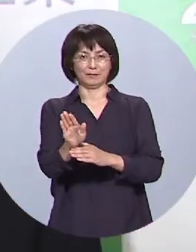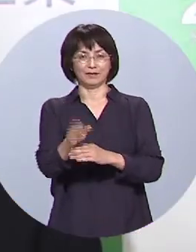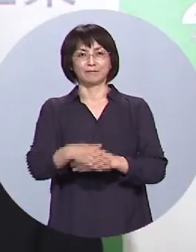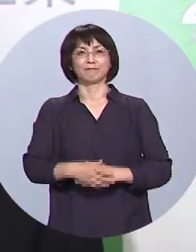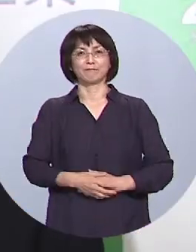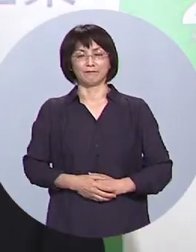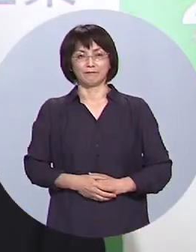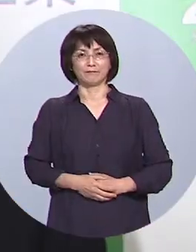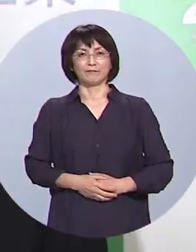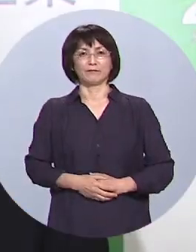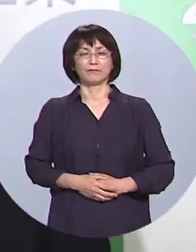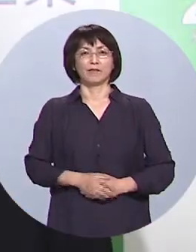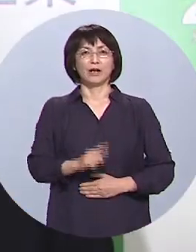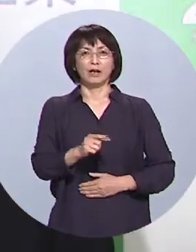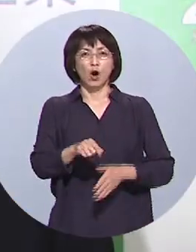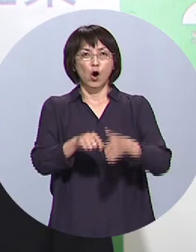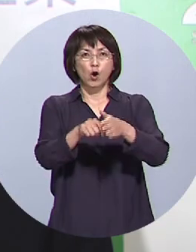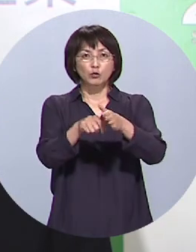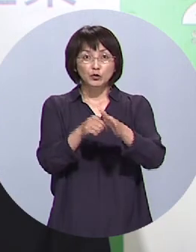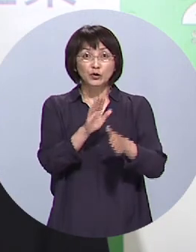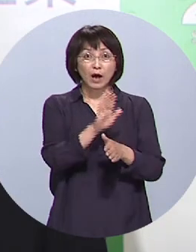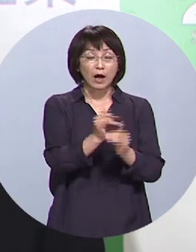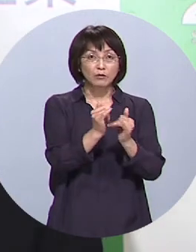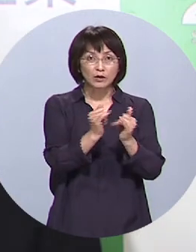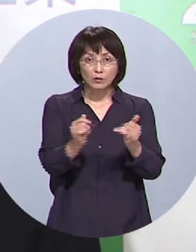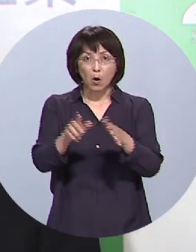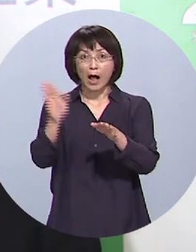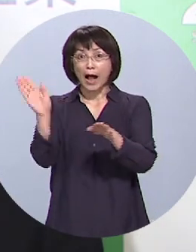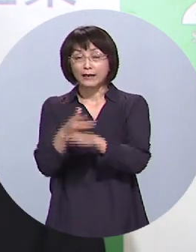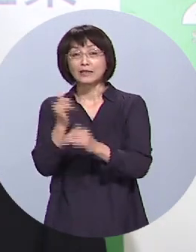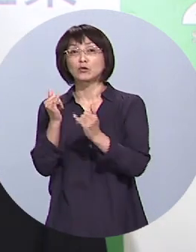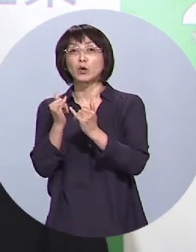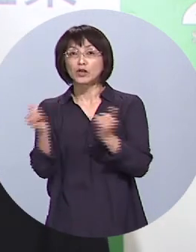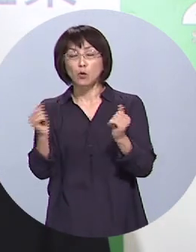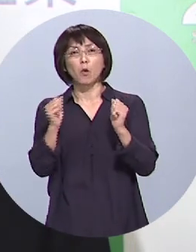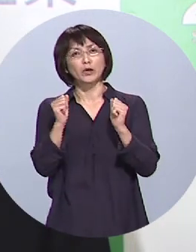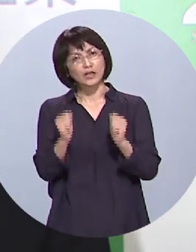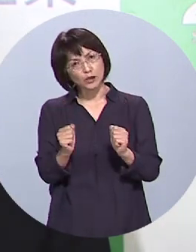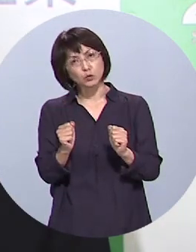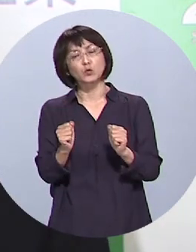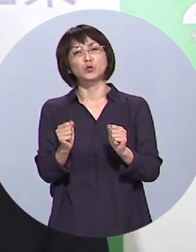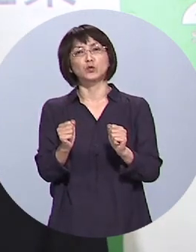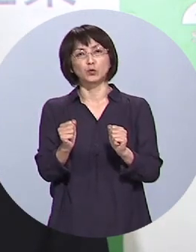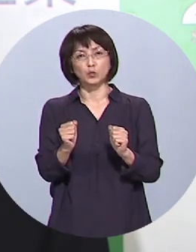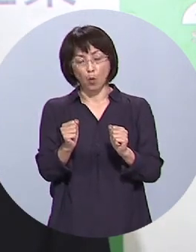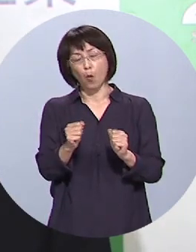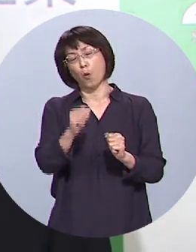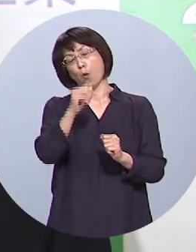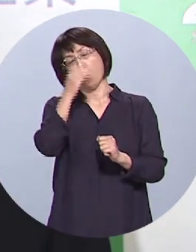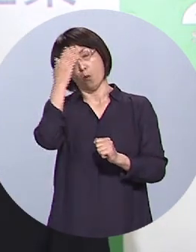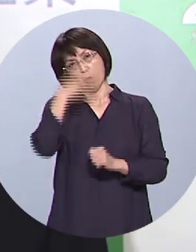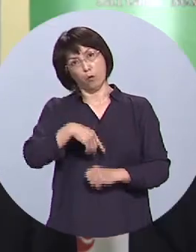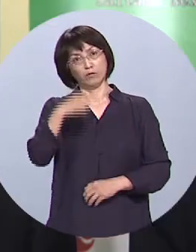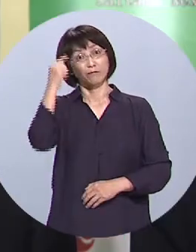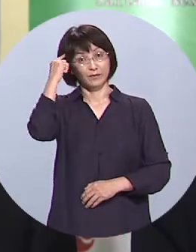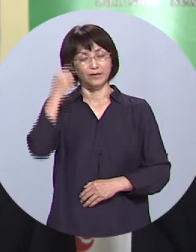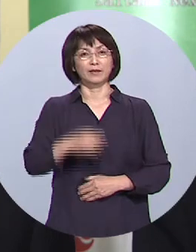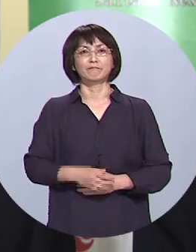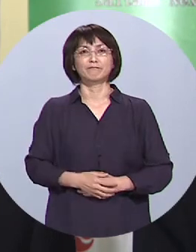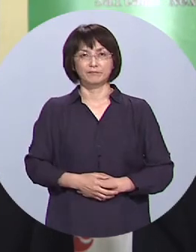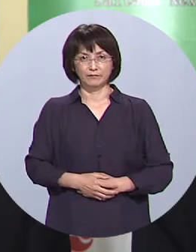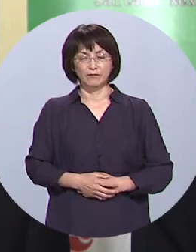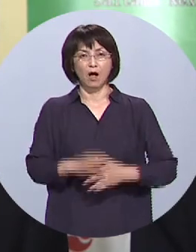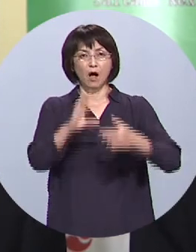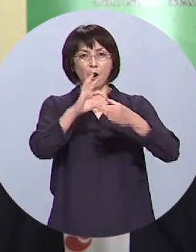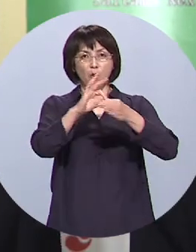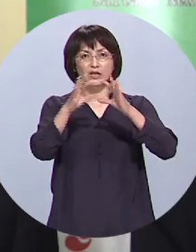な靴履いてる人や裸足出してる人もいるんだなってやってみて思いました。オ